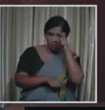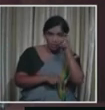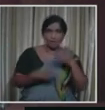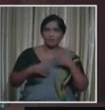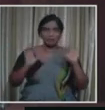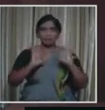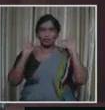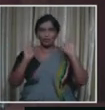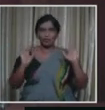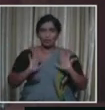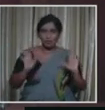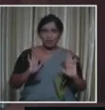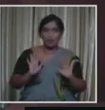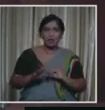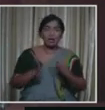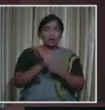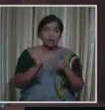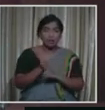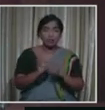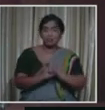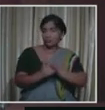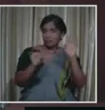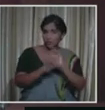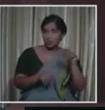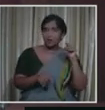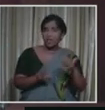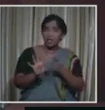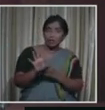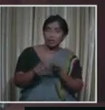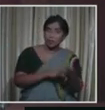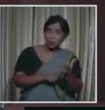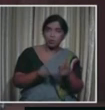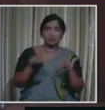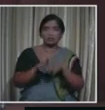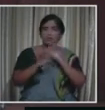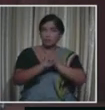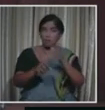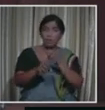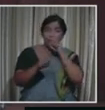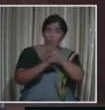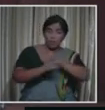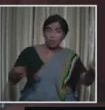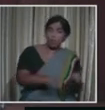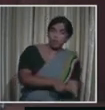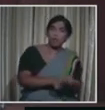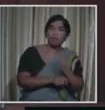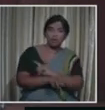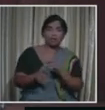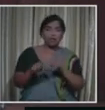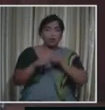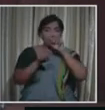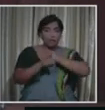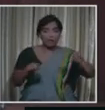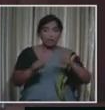ne. Rupa ayin nalika ala diyatkan patangkatta. Tharumni anta paharadipu akare. Pollu varagana paharadipu akare. Pollu